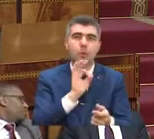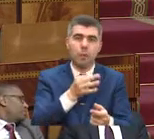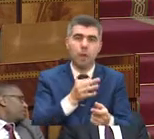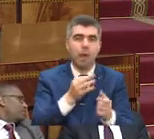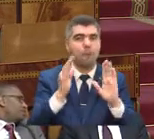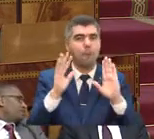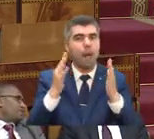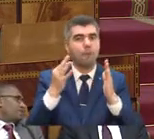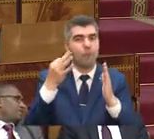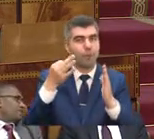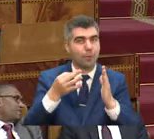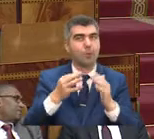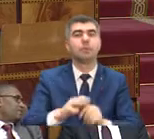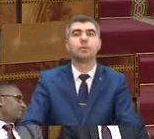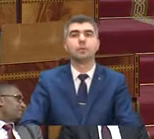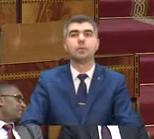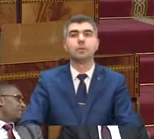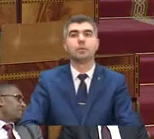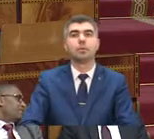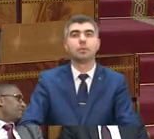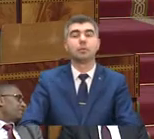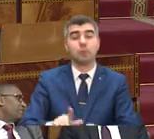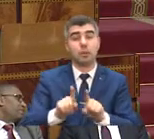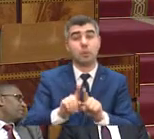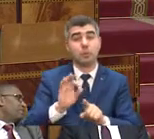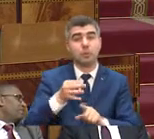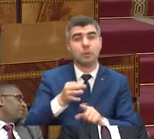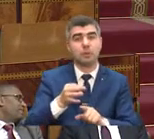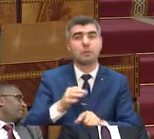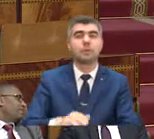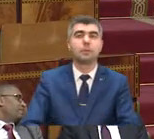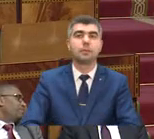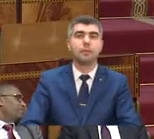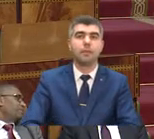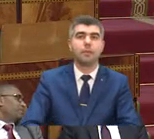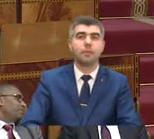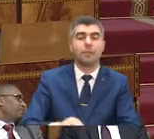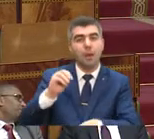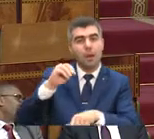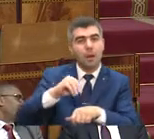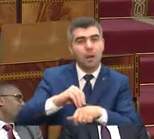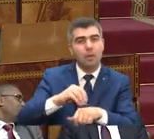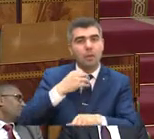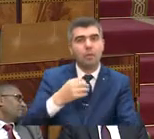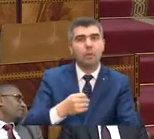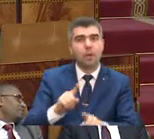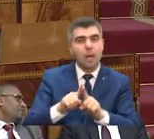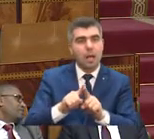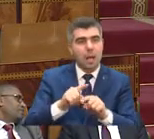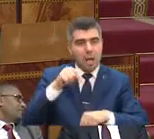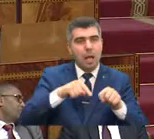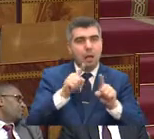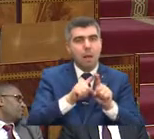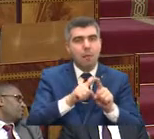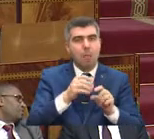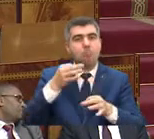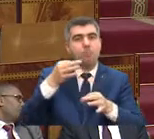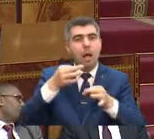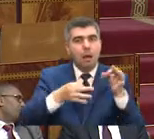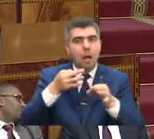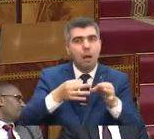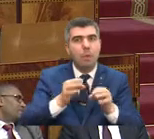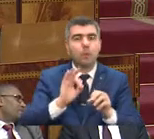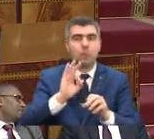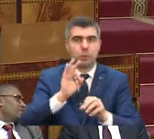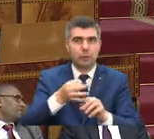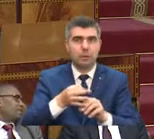راه فعل يعني ننوه به. كذلك عندنا ثقة في القضاء، ولكن كنطالبوا باش تنزلوا